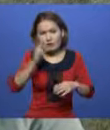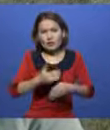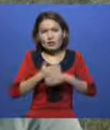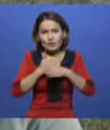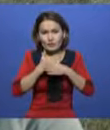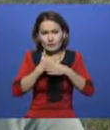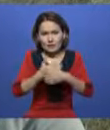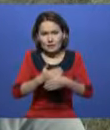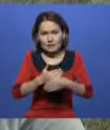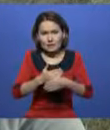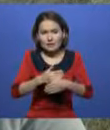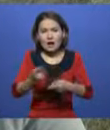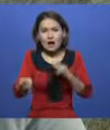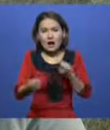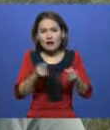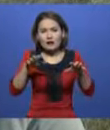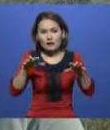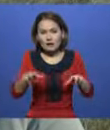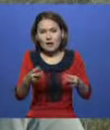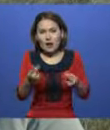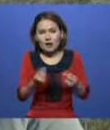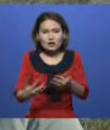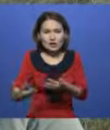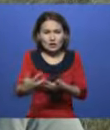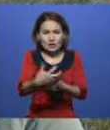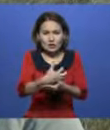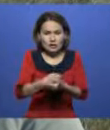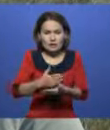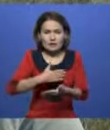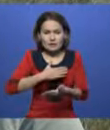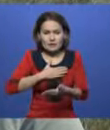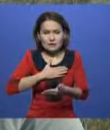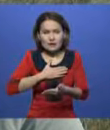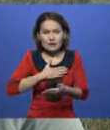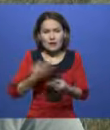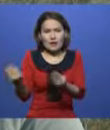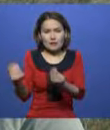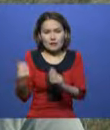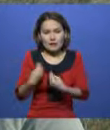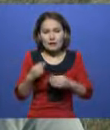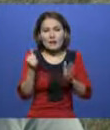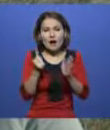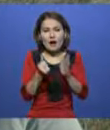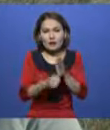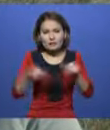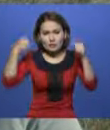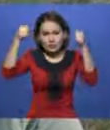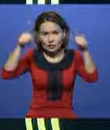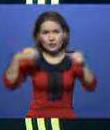үкіметтің тарабынан әкімдер көмектесіп жатыр, сельский округтар. Олар жаңа 60 шақты мал жандығын алып келді.